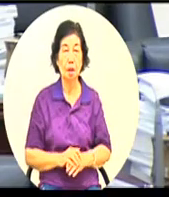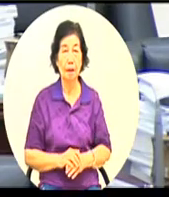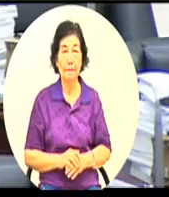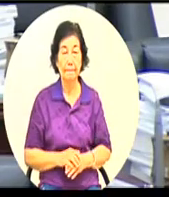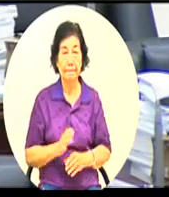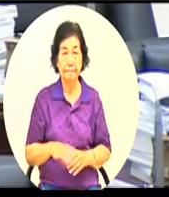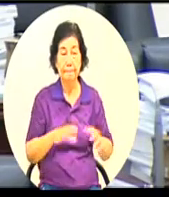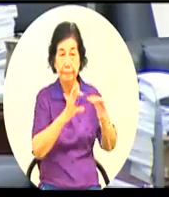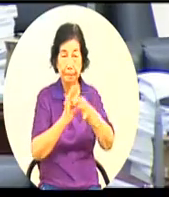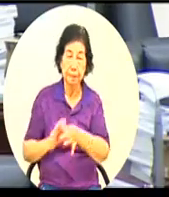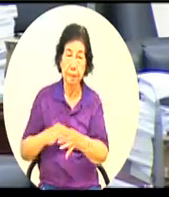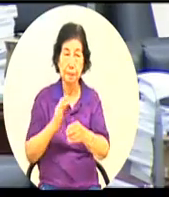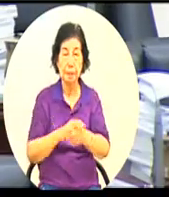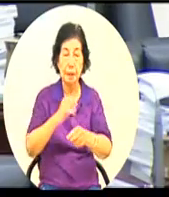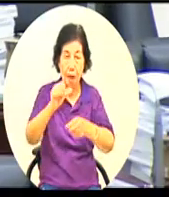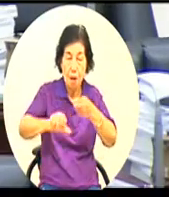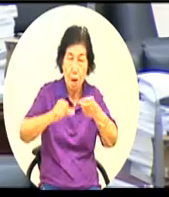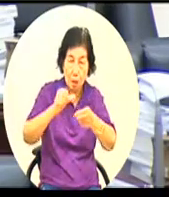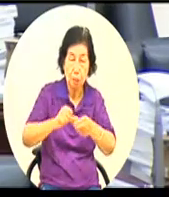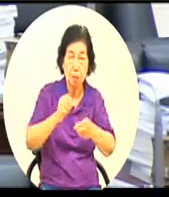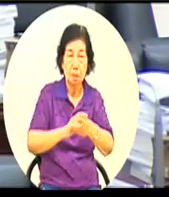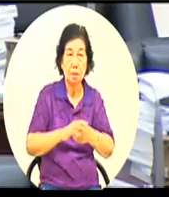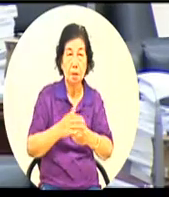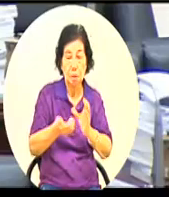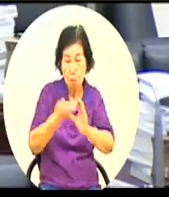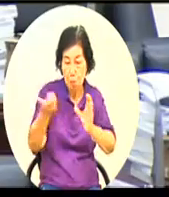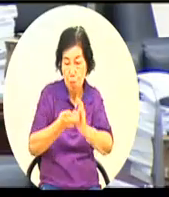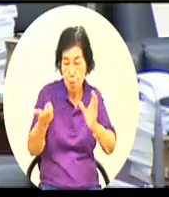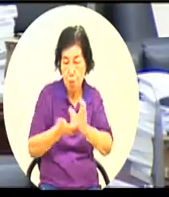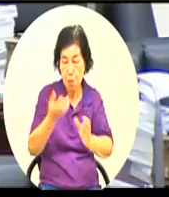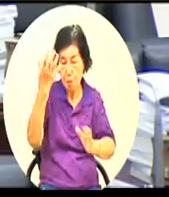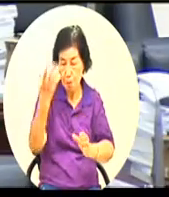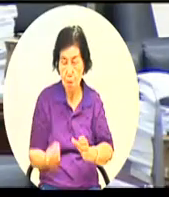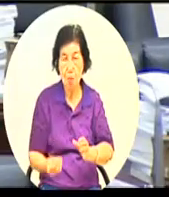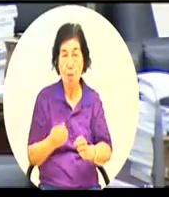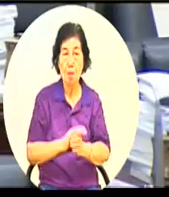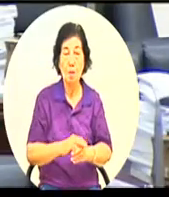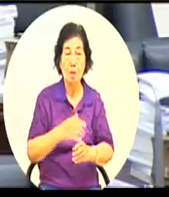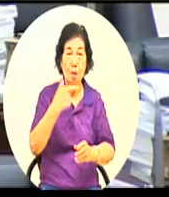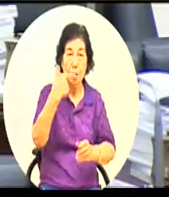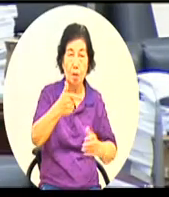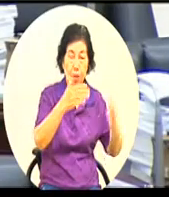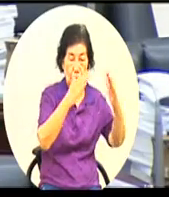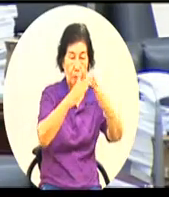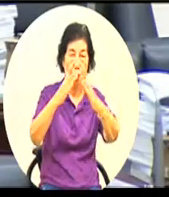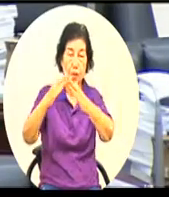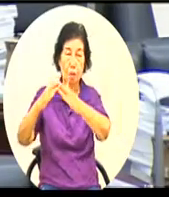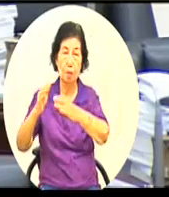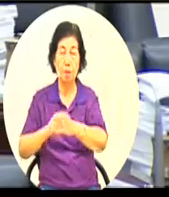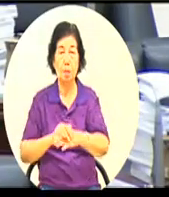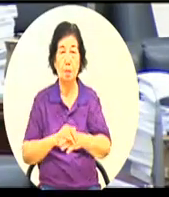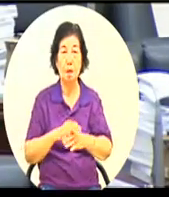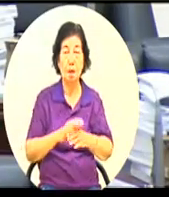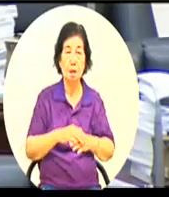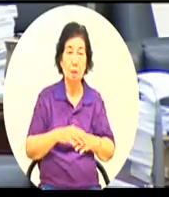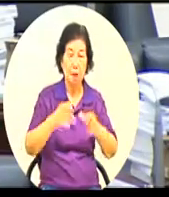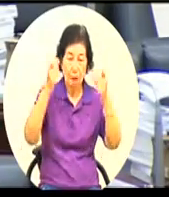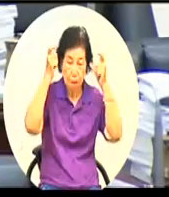连续5年负成长，啊，6都排起来，啊，高雄嘛是第一